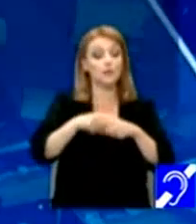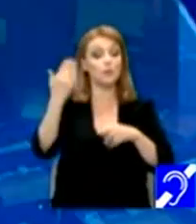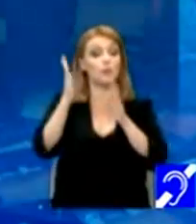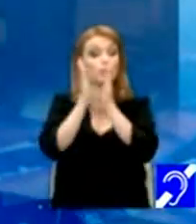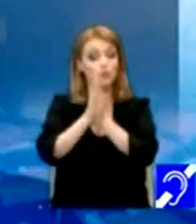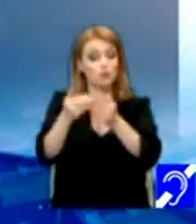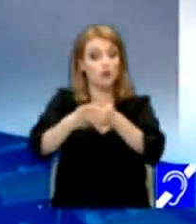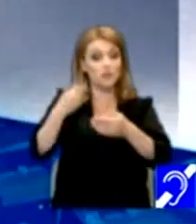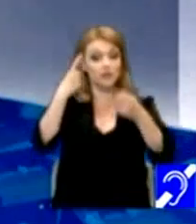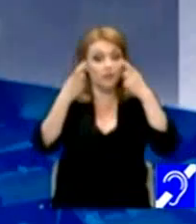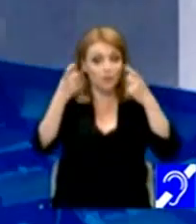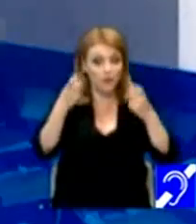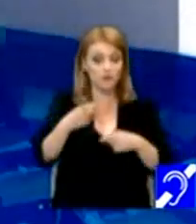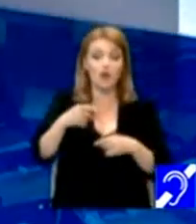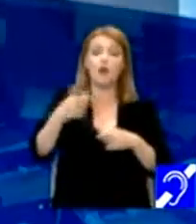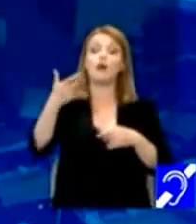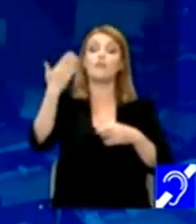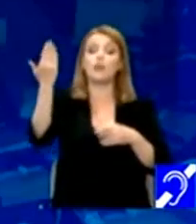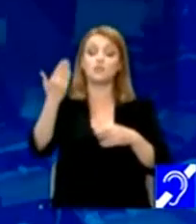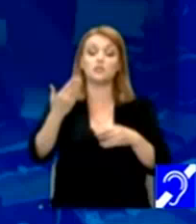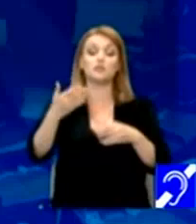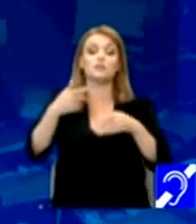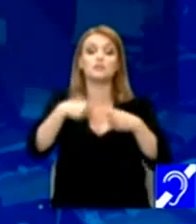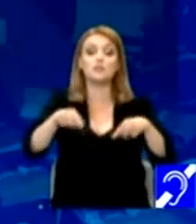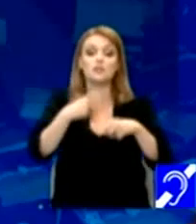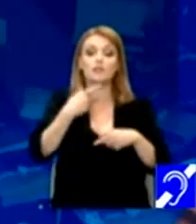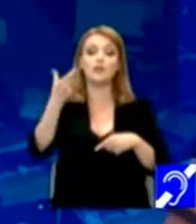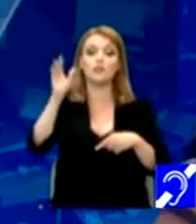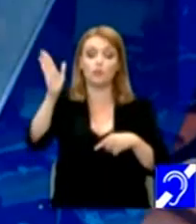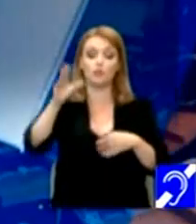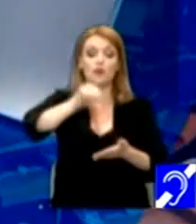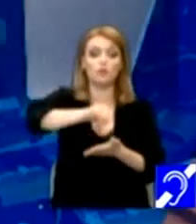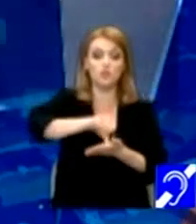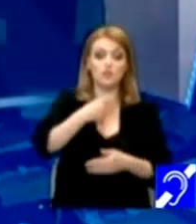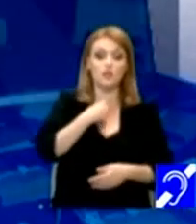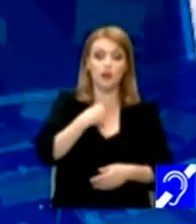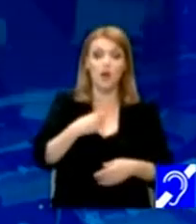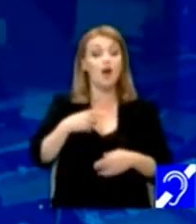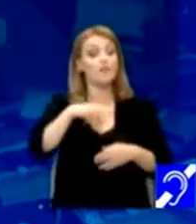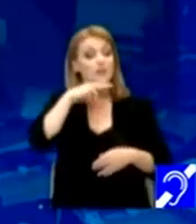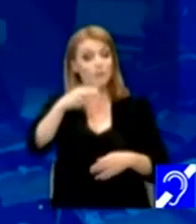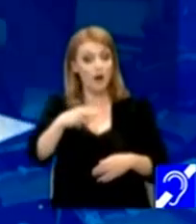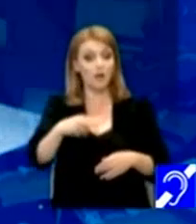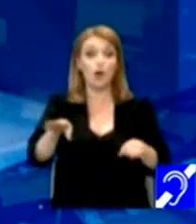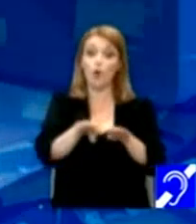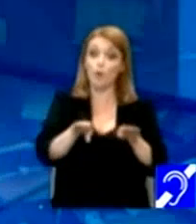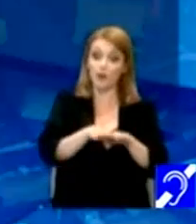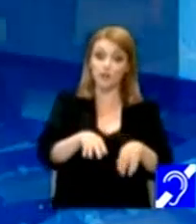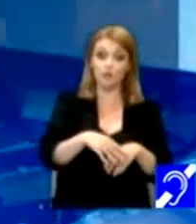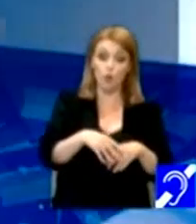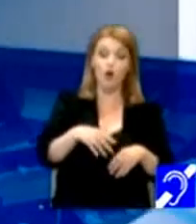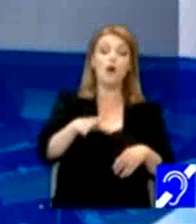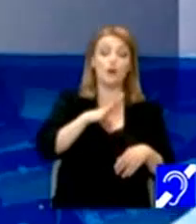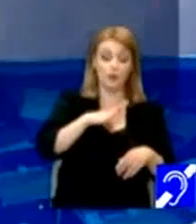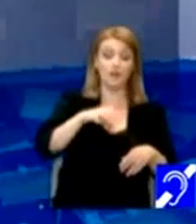să vă informați privind locația secției la care veți vota. Atragem atenția că, în comparație cu alegerile prezidențiale